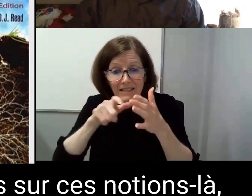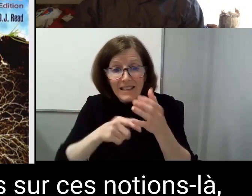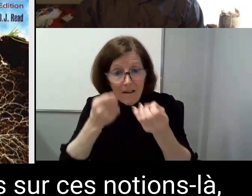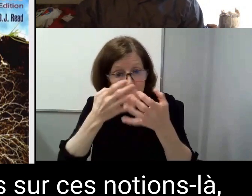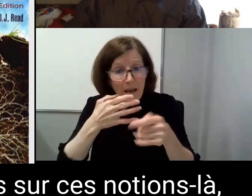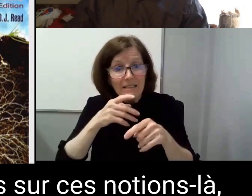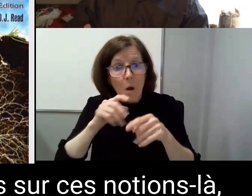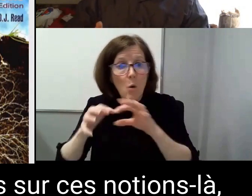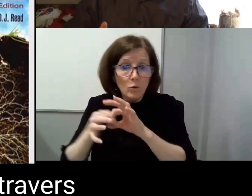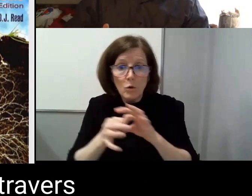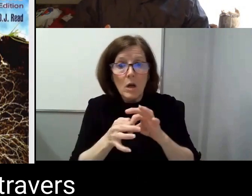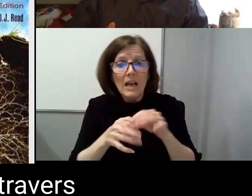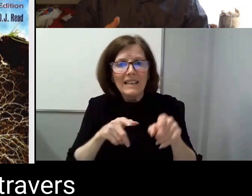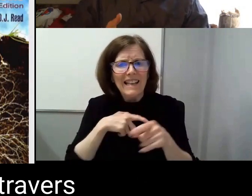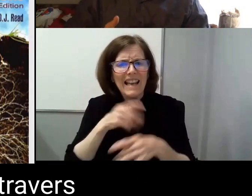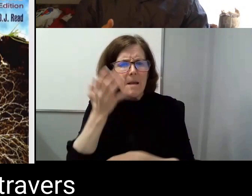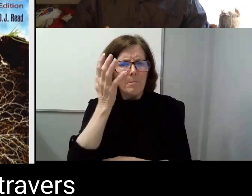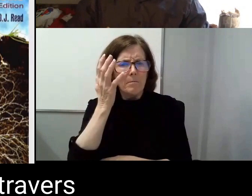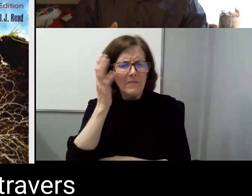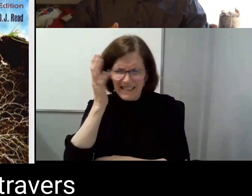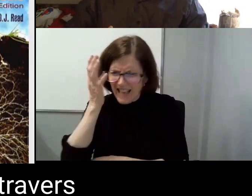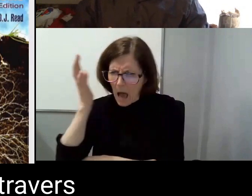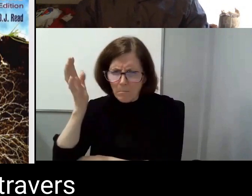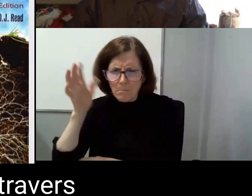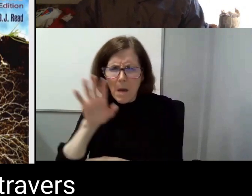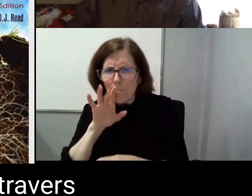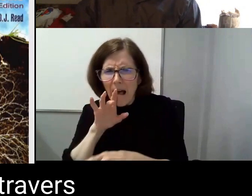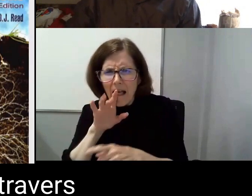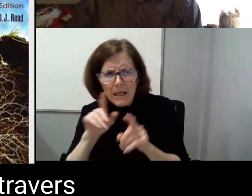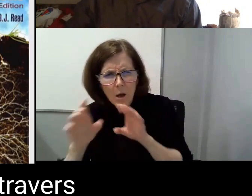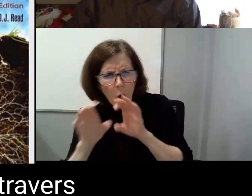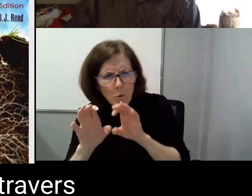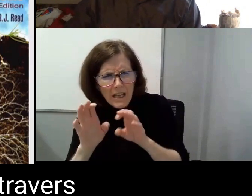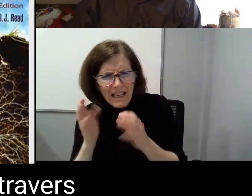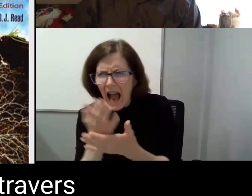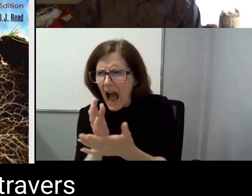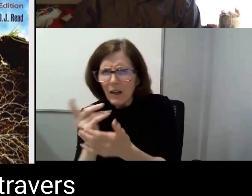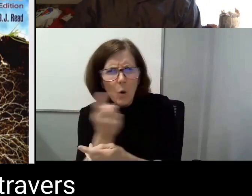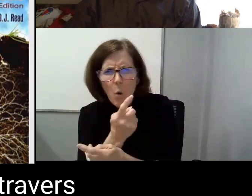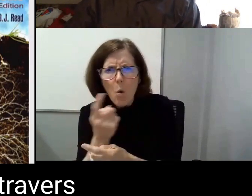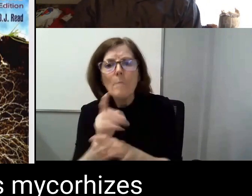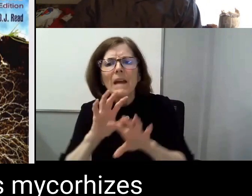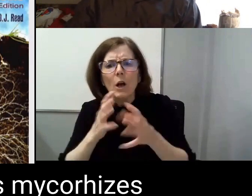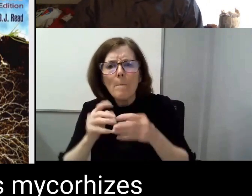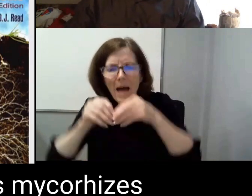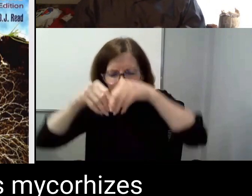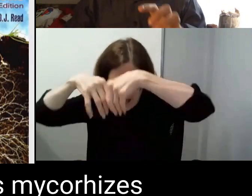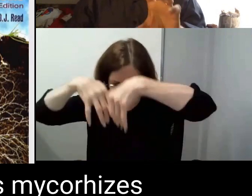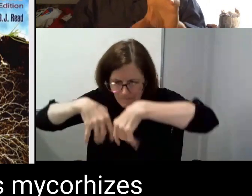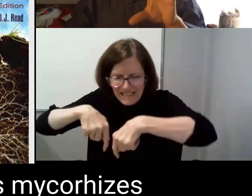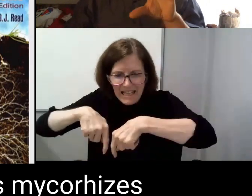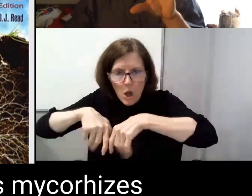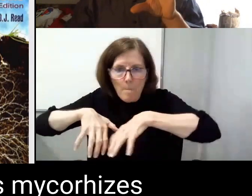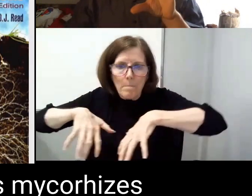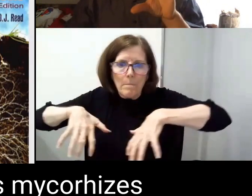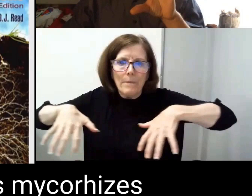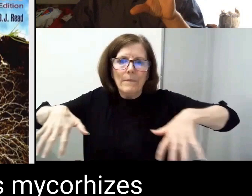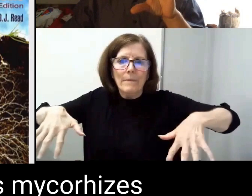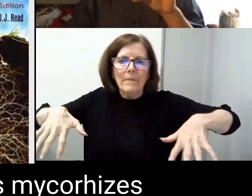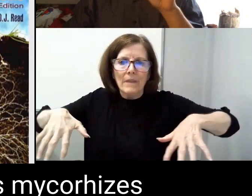se parlent entre eux, mais ils vont parler à travers le réseau de mycélium, de mycorhizes. Et donc,